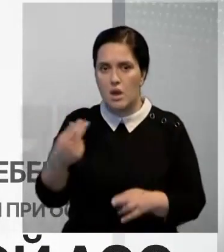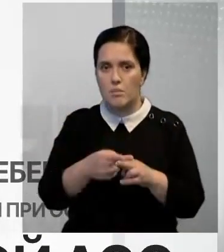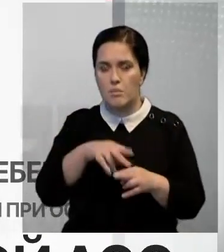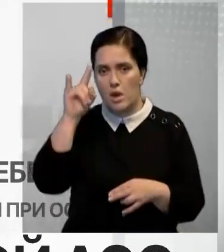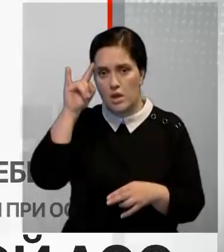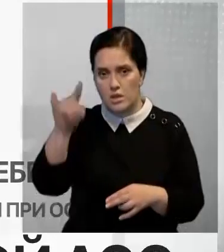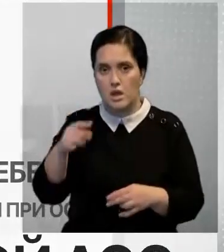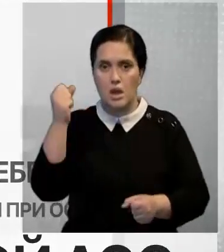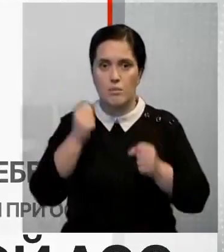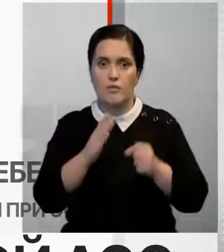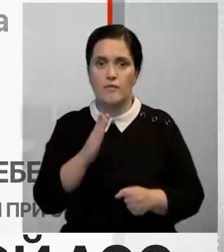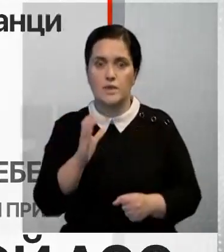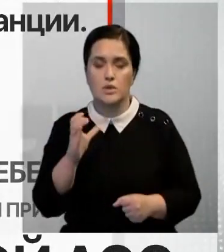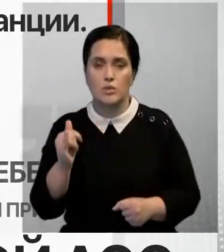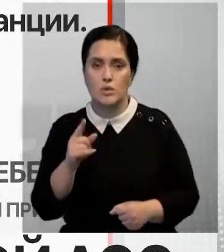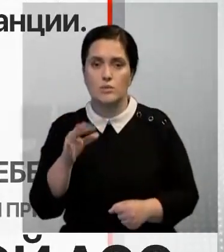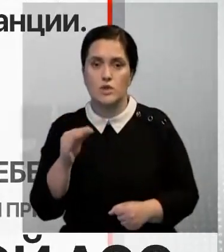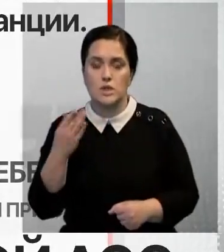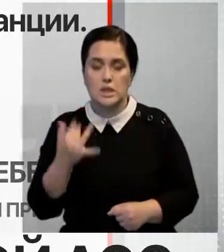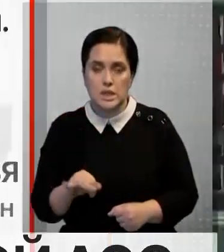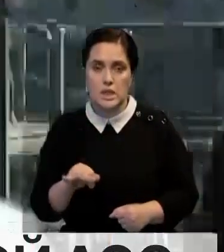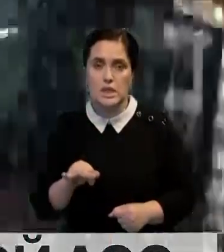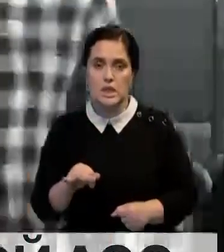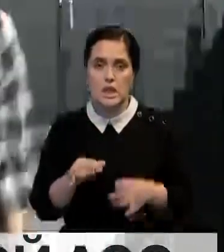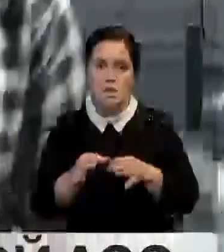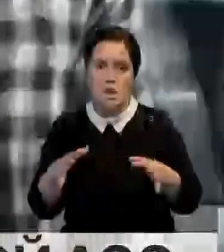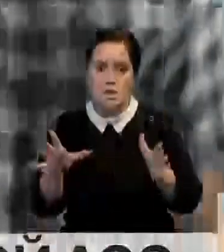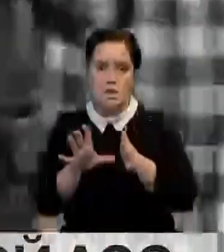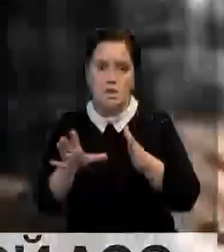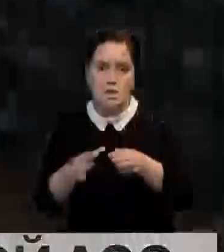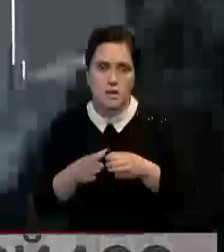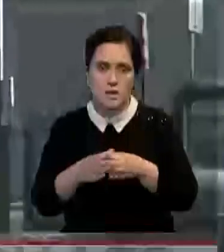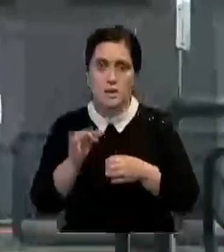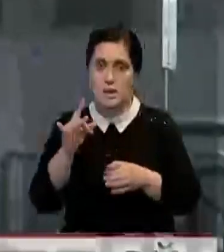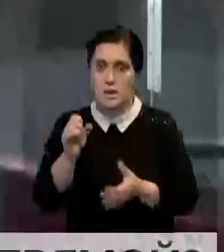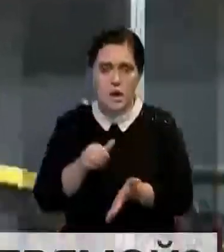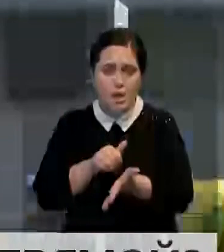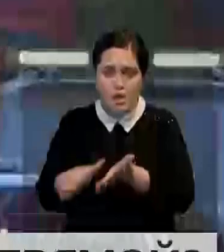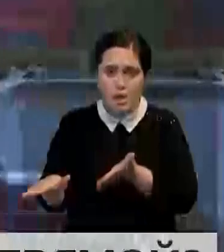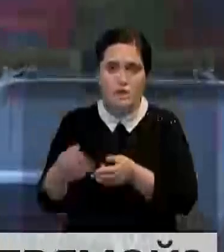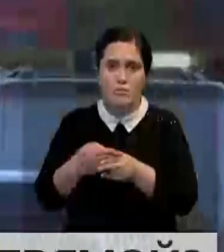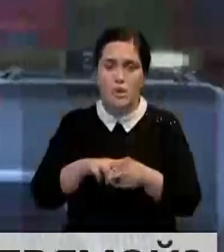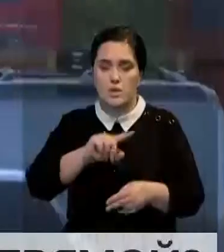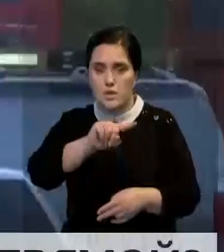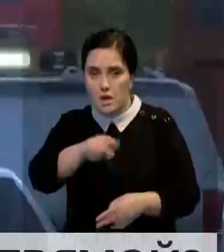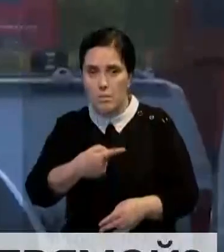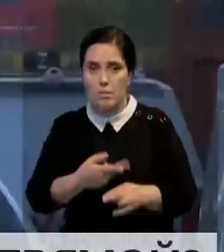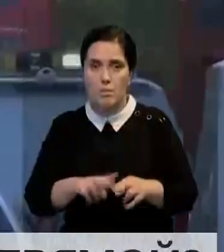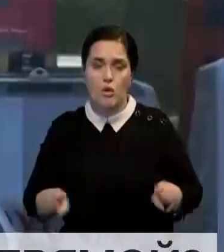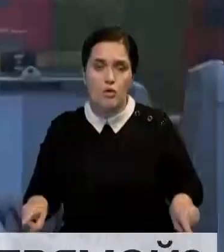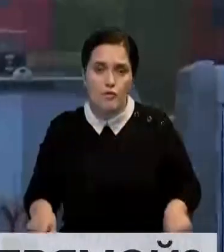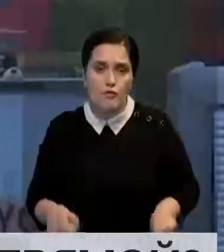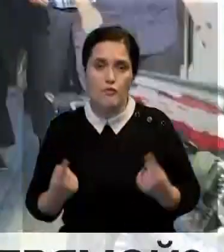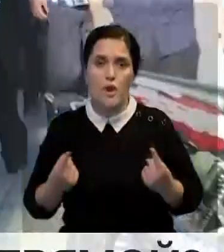факт обстрела ВСУ Запорожской ядерной электростанции. Иран отказался еще от одного требования в рамках